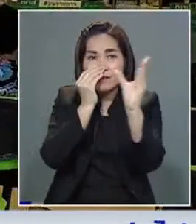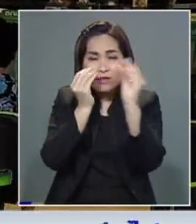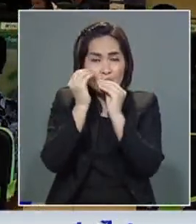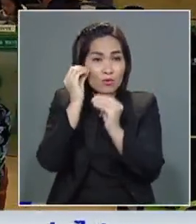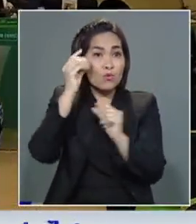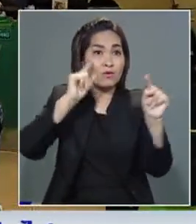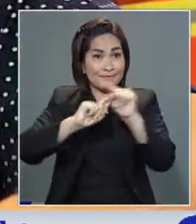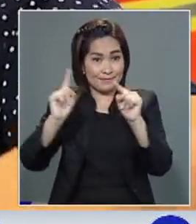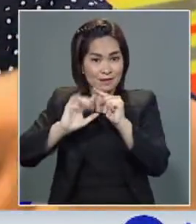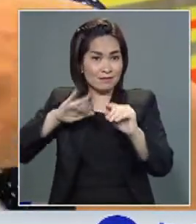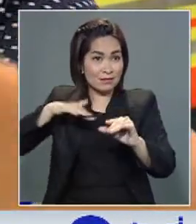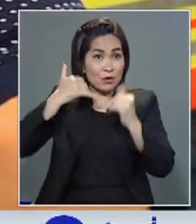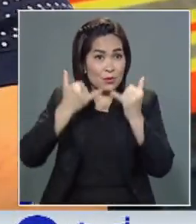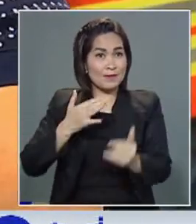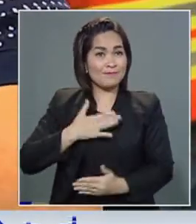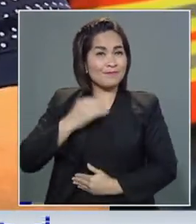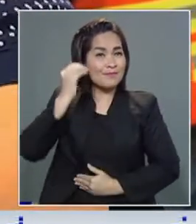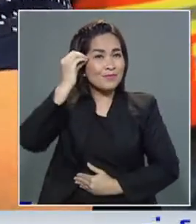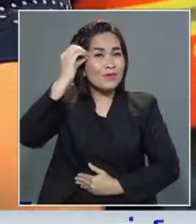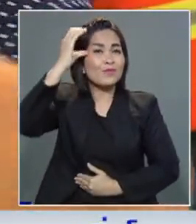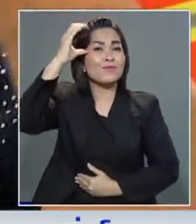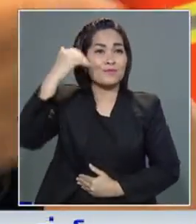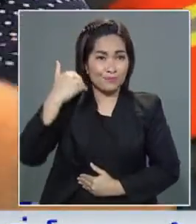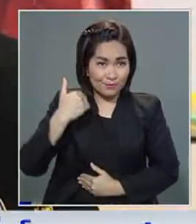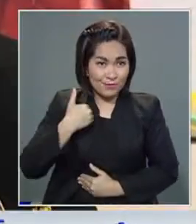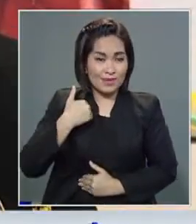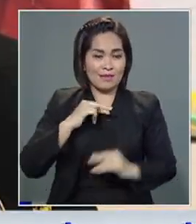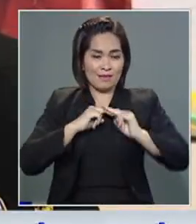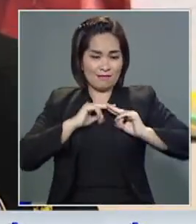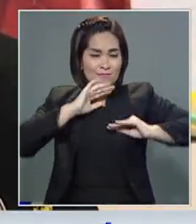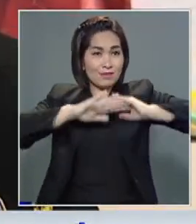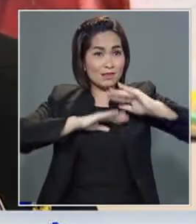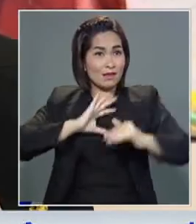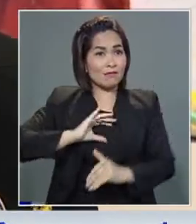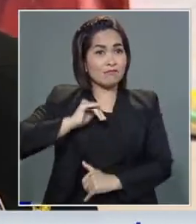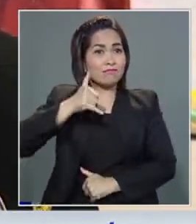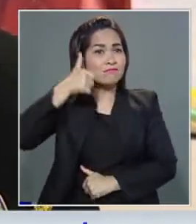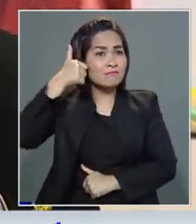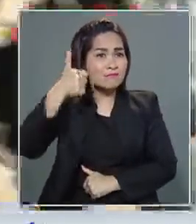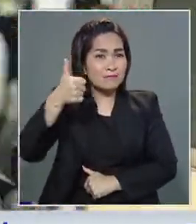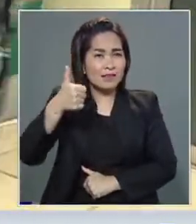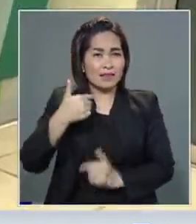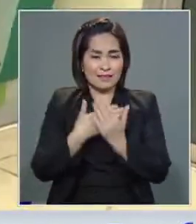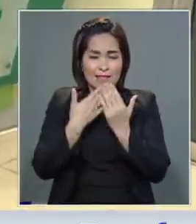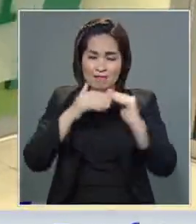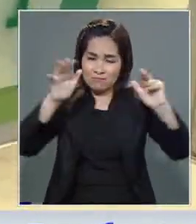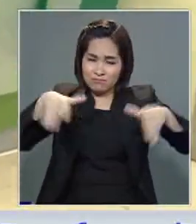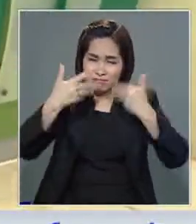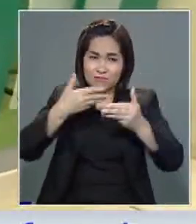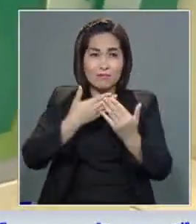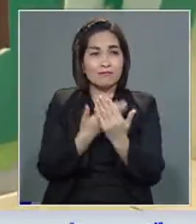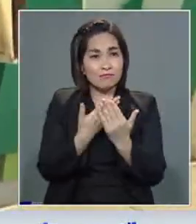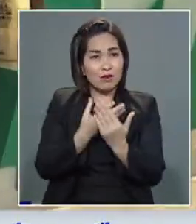จนกระทั่งเราเนี่ยมีความรู้แล้วก็มีการพัฒนาตัวเองก้าวหน้าแล้วหาสตังค์เนี่ยเข้าม